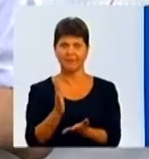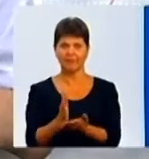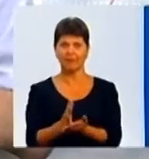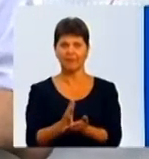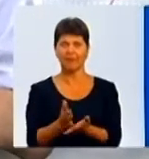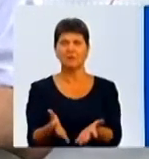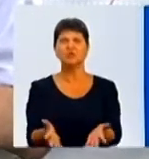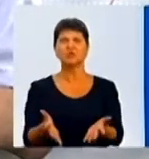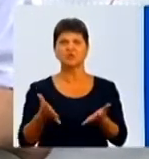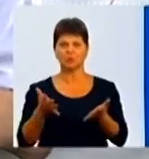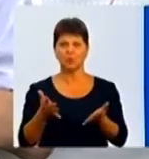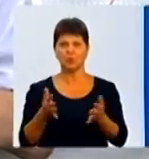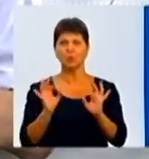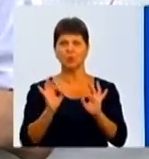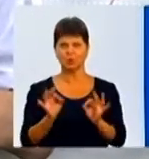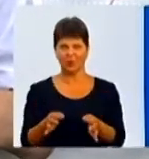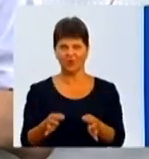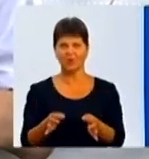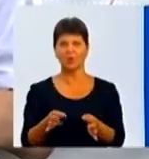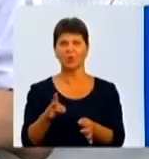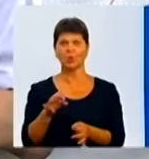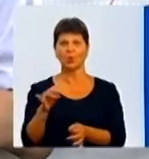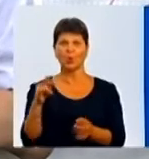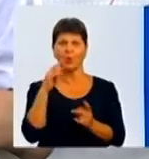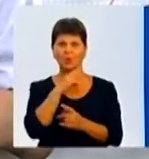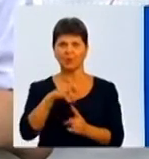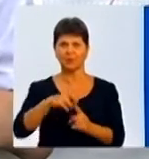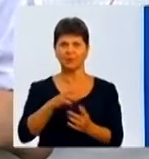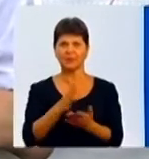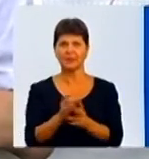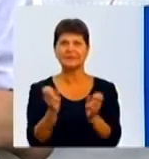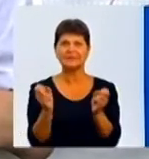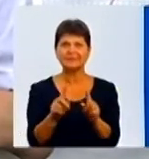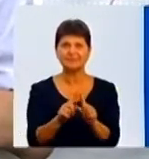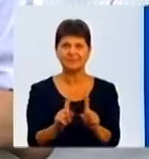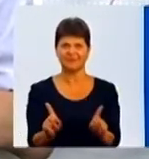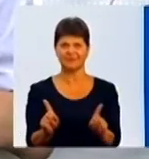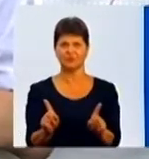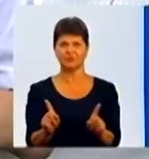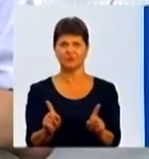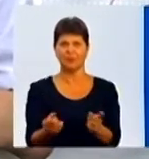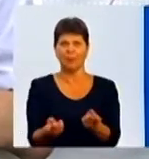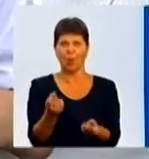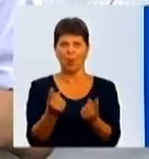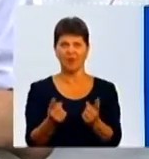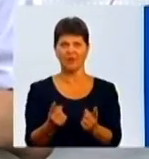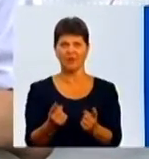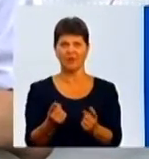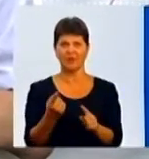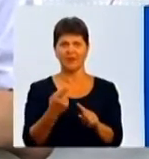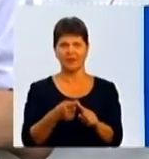і достовірною, тому що отруєння грибами мають специфічні прояви, і